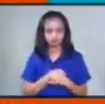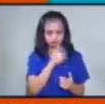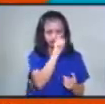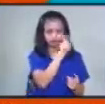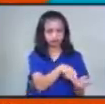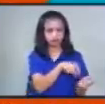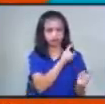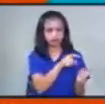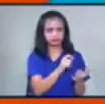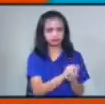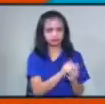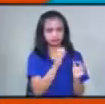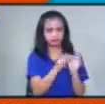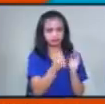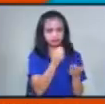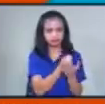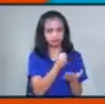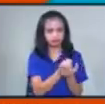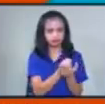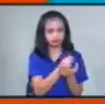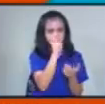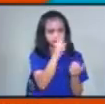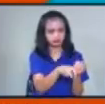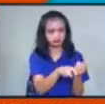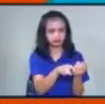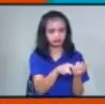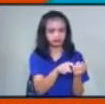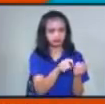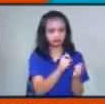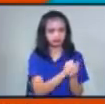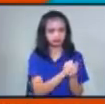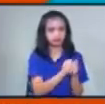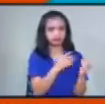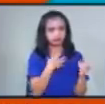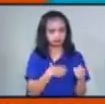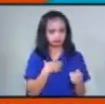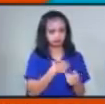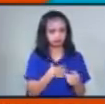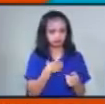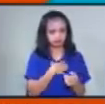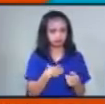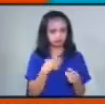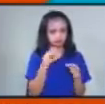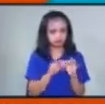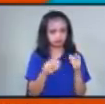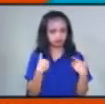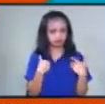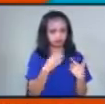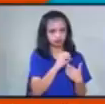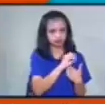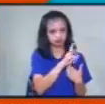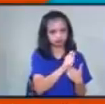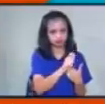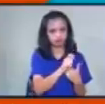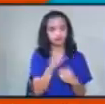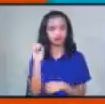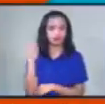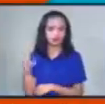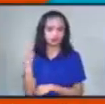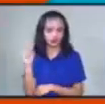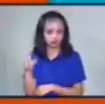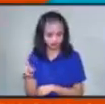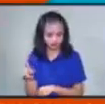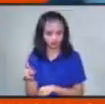dapat sila, pag magsahod sila, sir, dapat i-complain nila kung may OT sila na hindi na binabayaran. Okay, sige